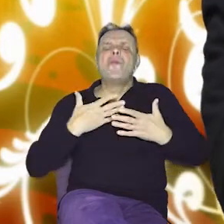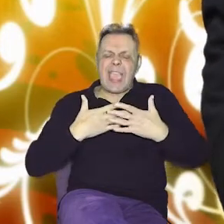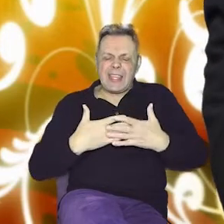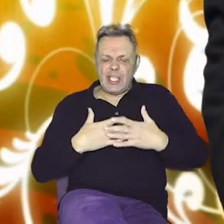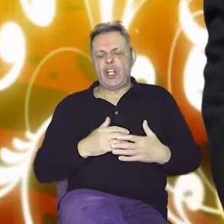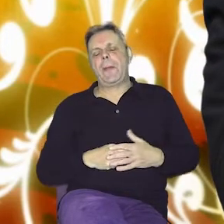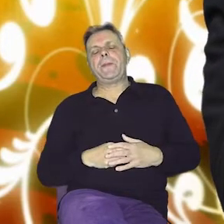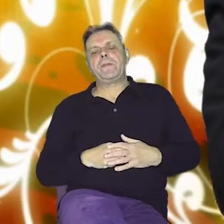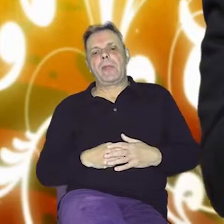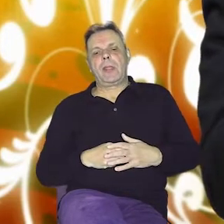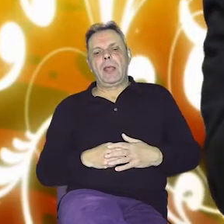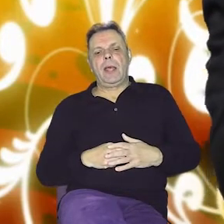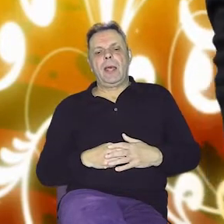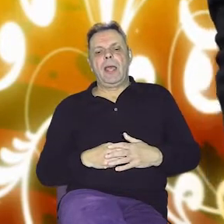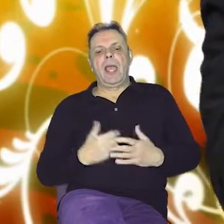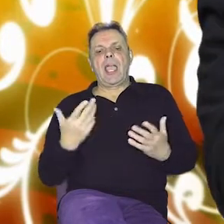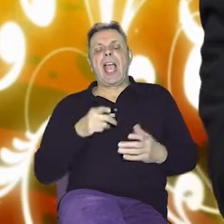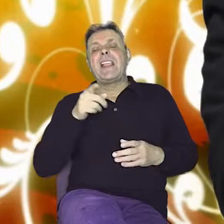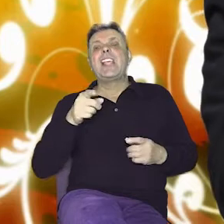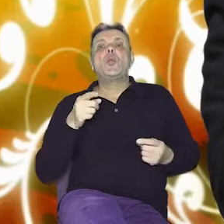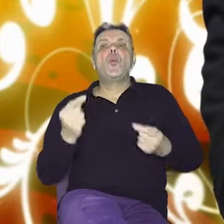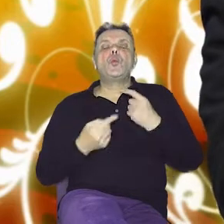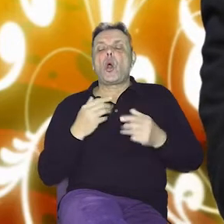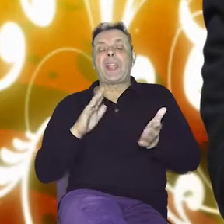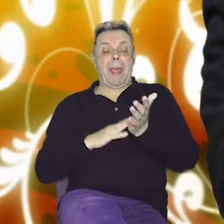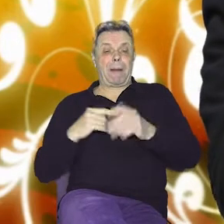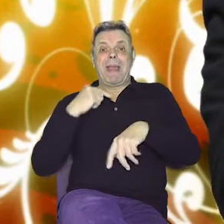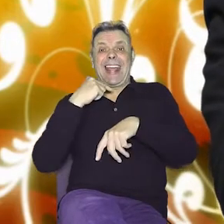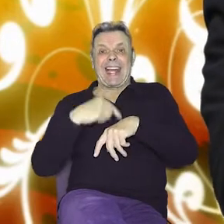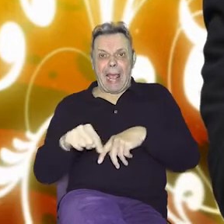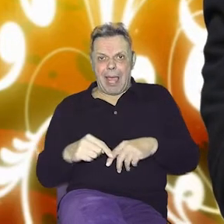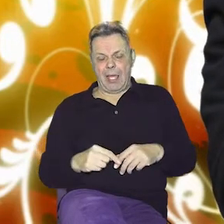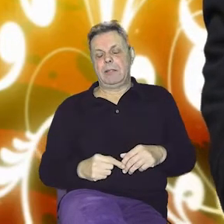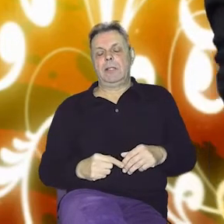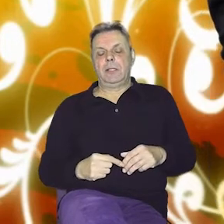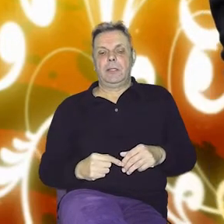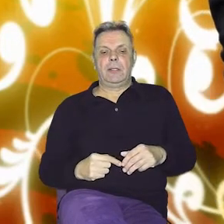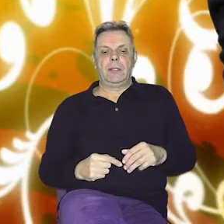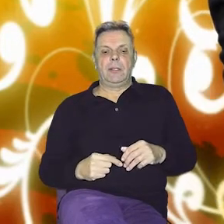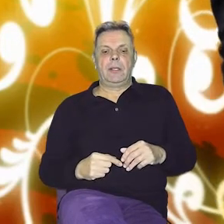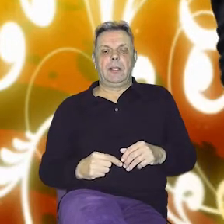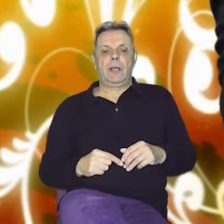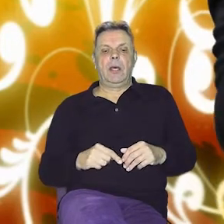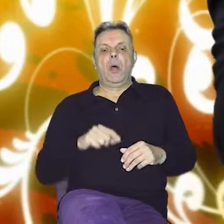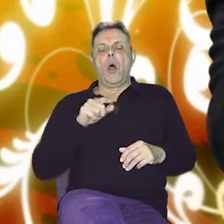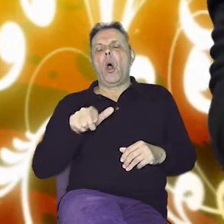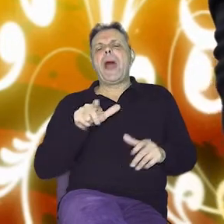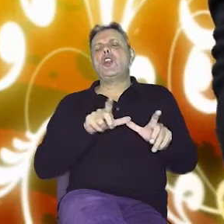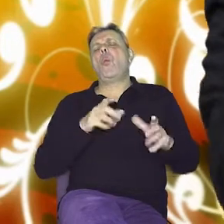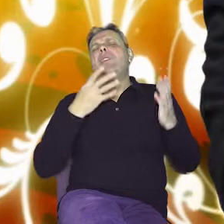diše, još uvijek i živa. Jel? E sada kad se tu dogodi rana, akutna rana, koja je akutna, ona će